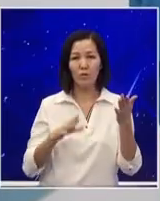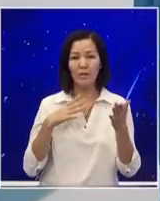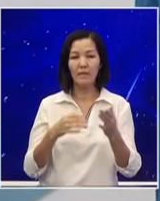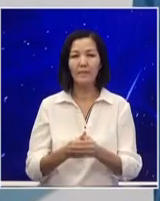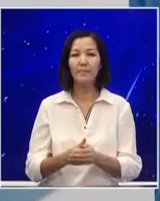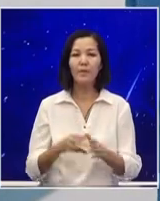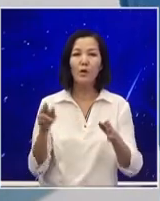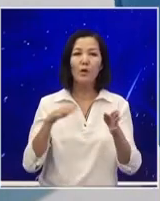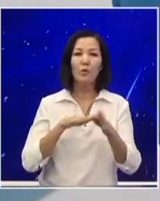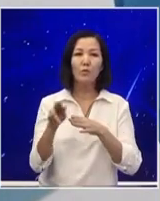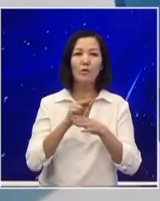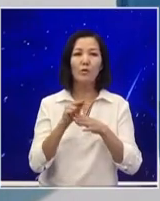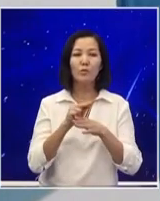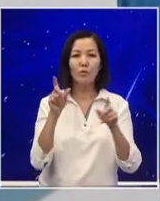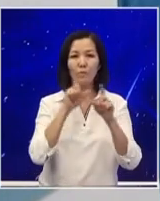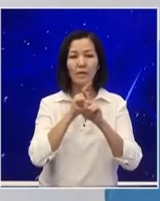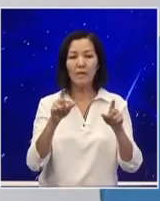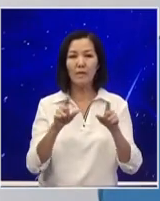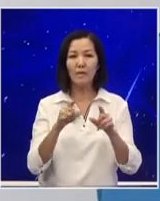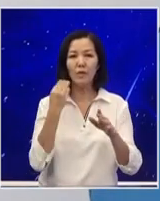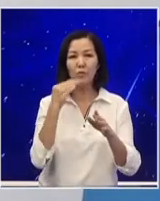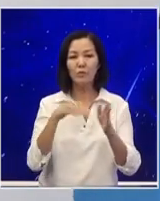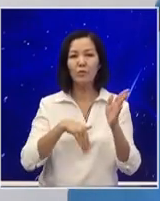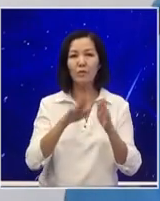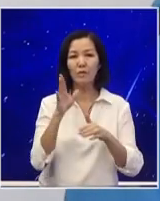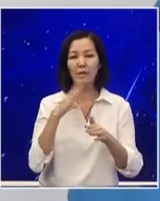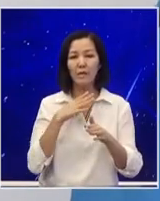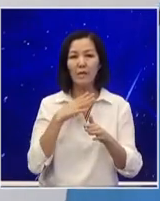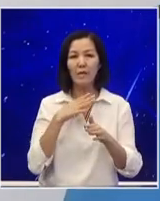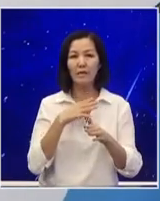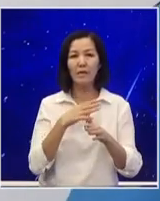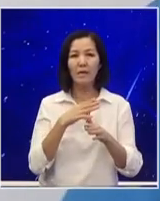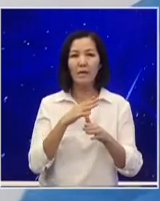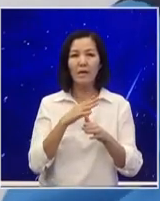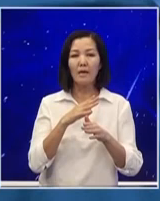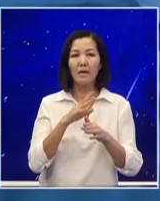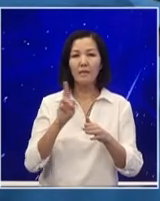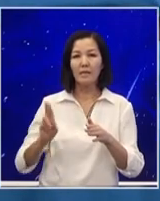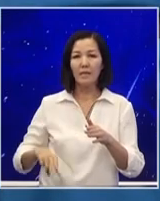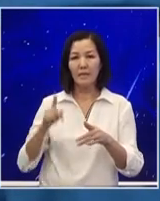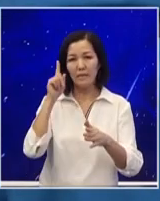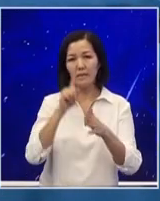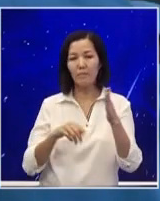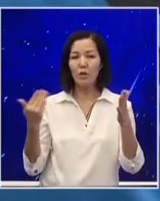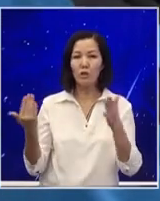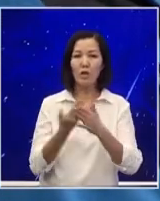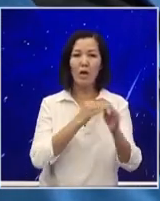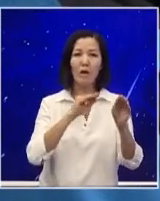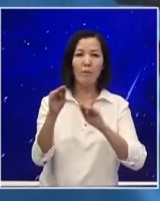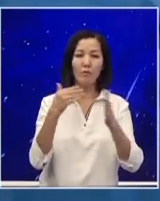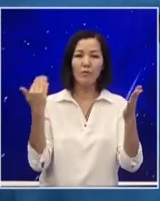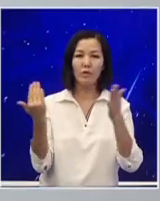Күрделі жөндеуден кейін медициналық мекеме қызметінің сапасы жақсарады. Бұған мекеме басшысы сенімді. Себебі жаңа қондырғы